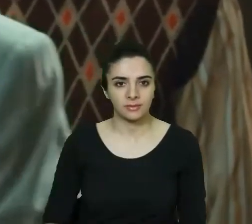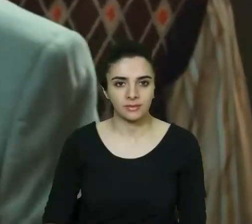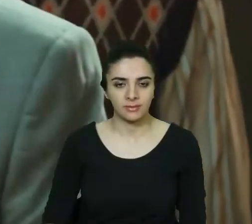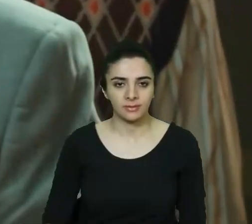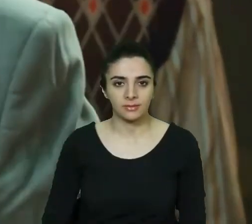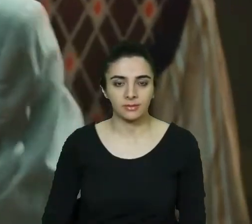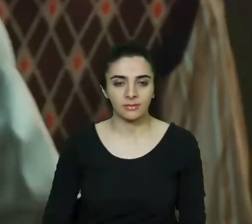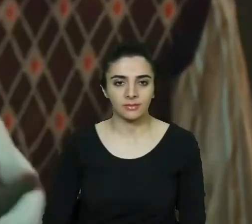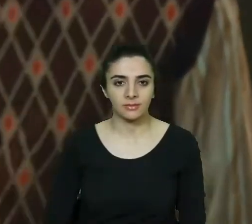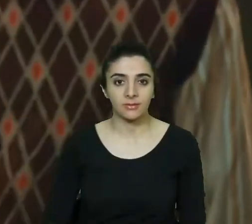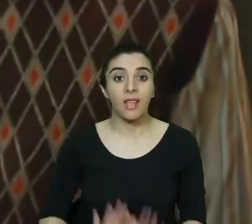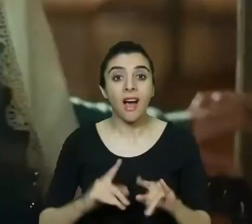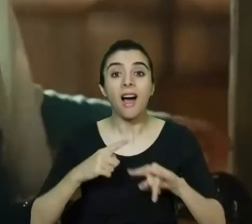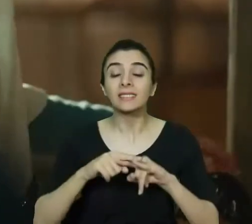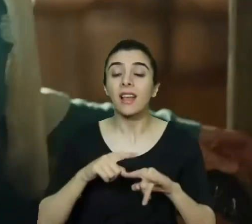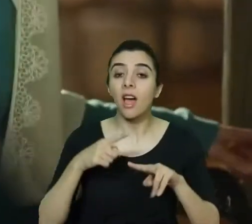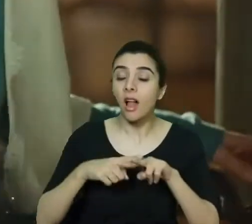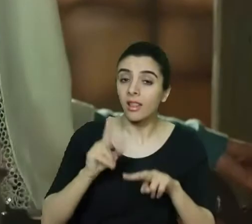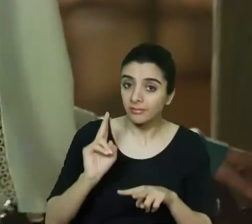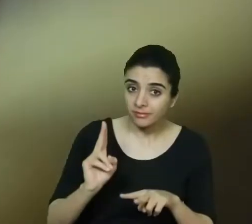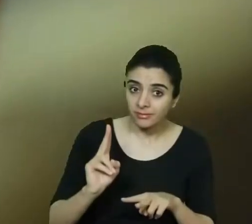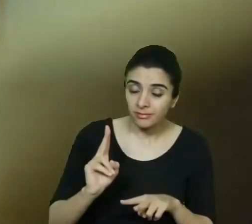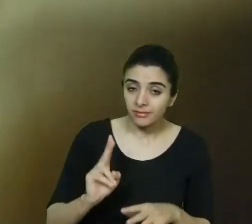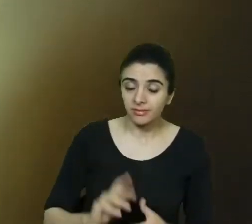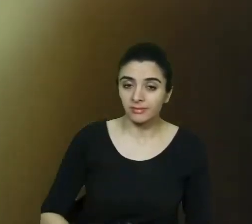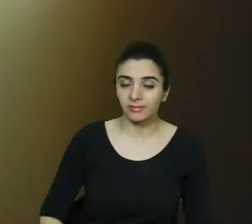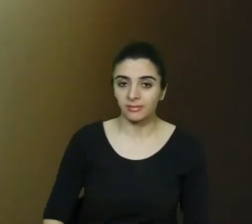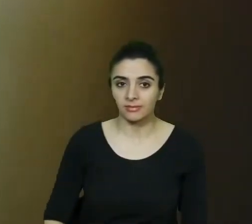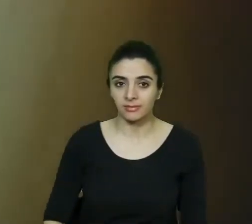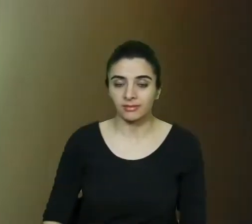kıkırdıyor. Hasan Ali.